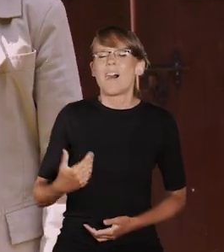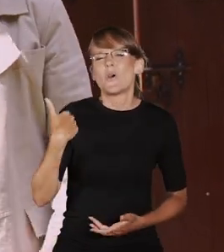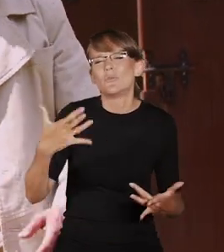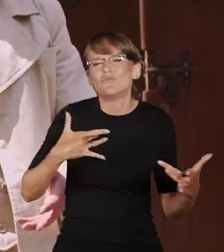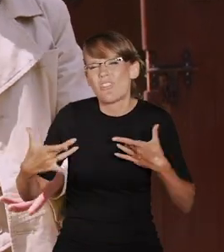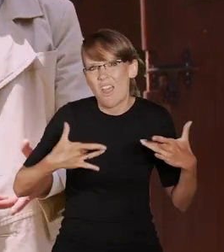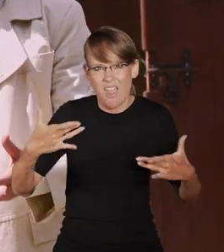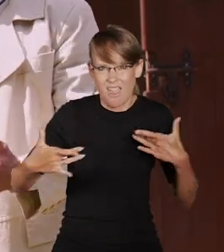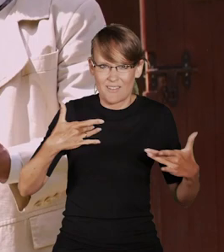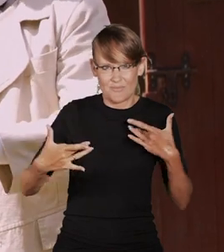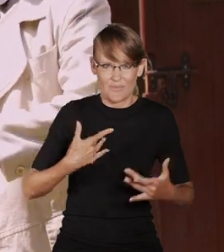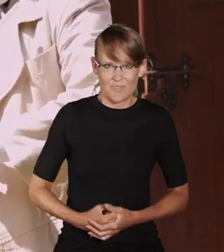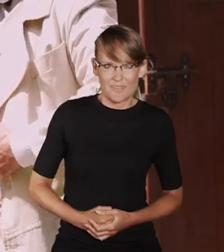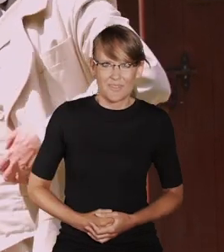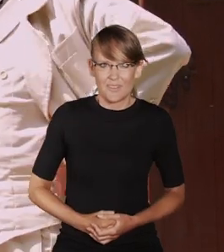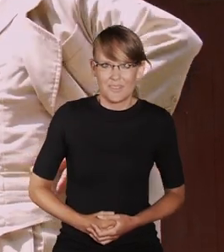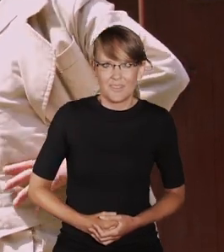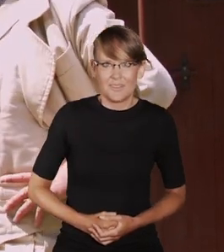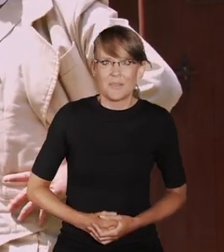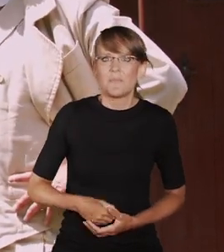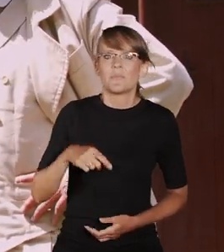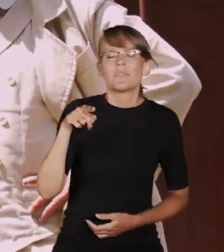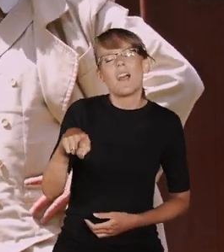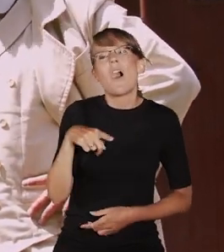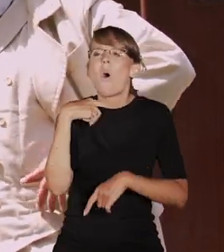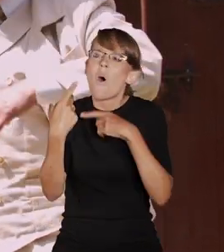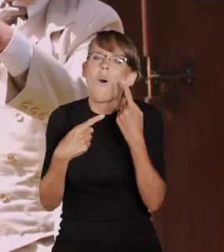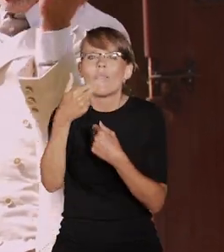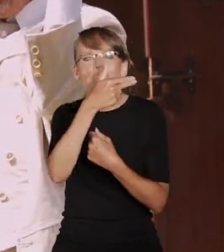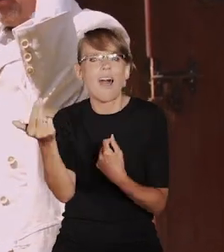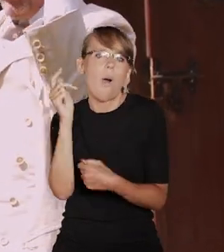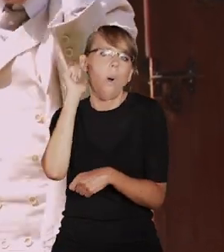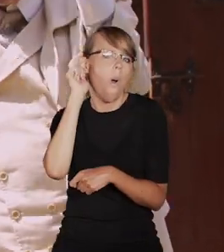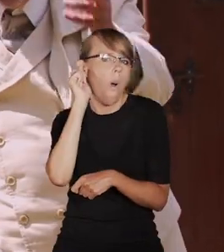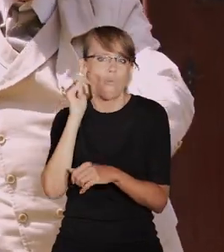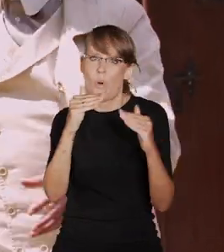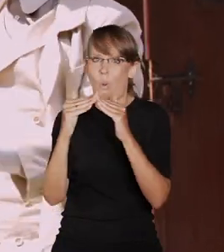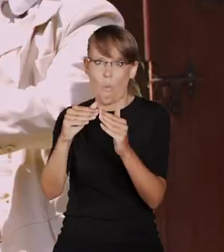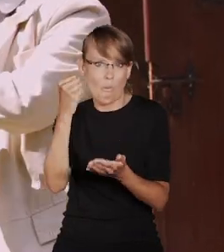błazna. Wdzięczyłem się, mizdrzyłem, szeptałem miodopłynne słówka. Nadskakiwałem, kochałem,